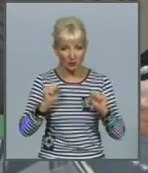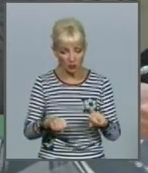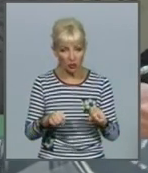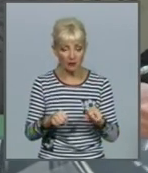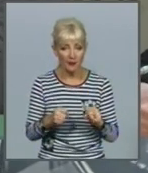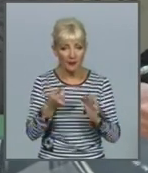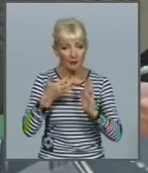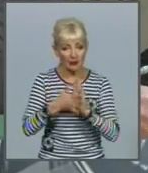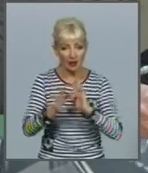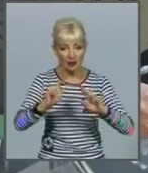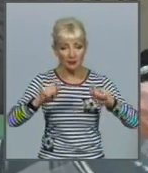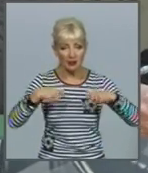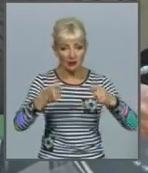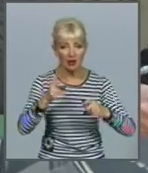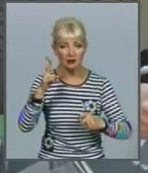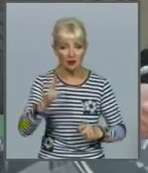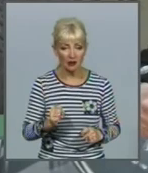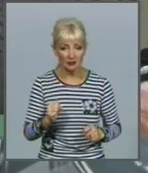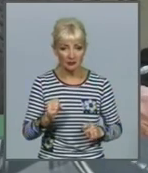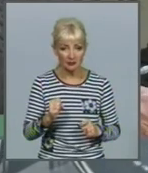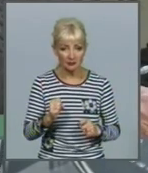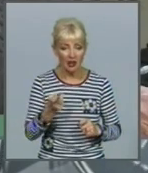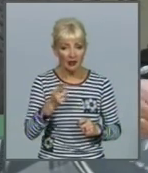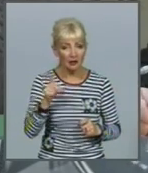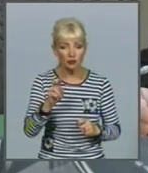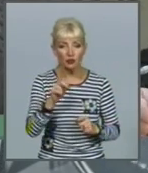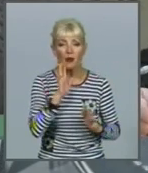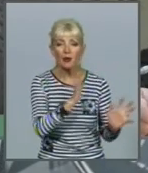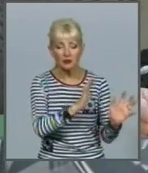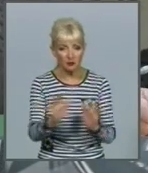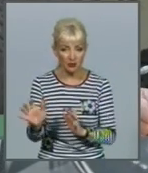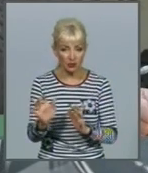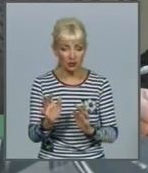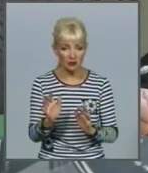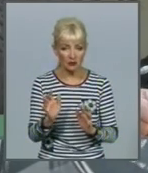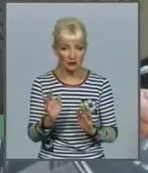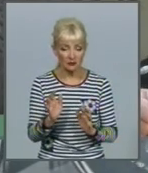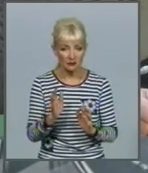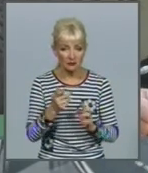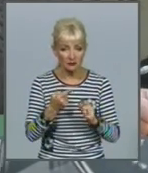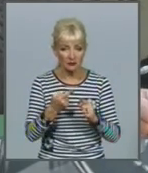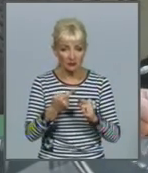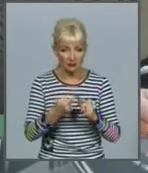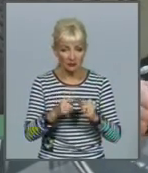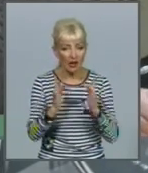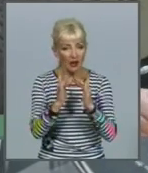на, для того, щоб забезпечувати поширення ліжок для